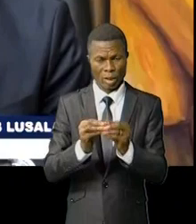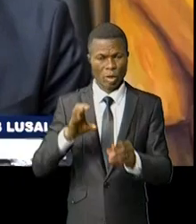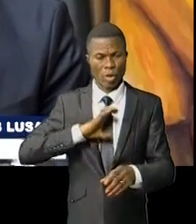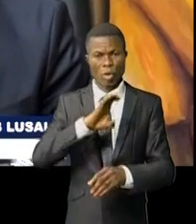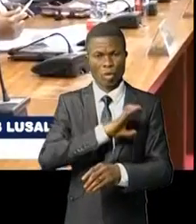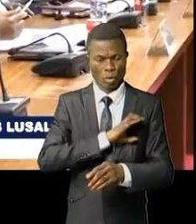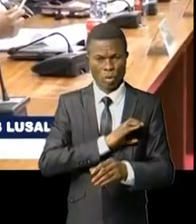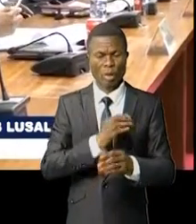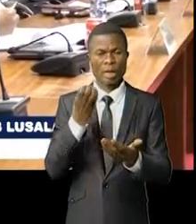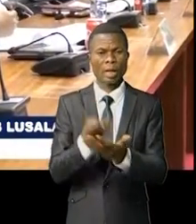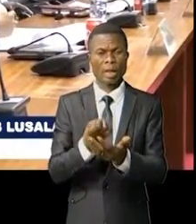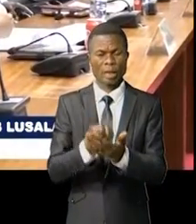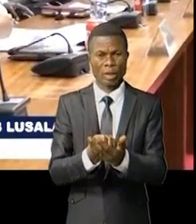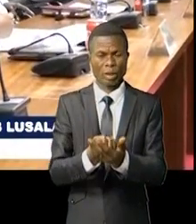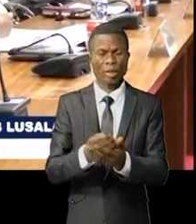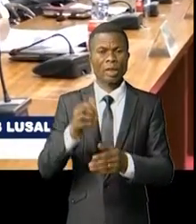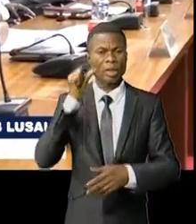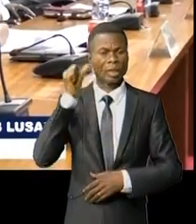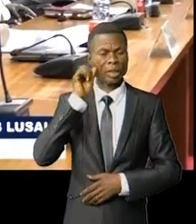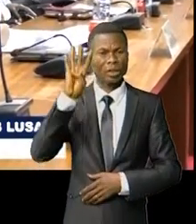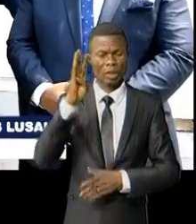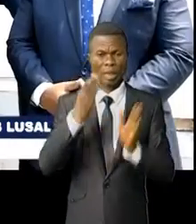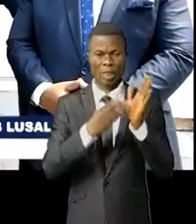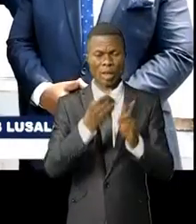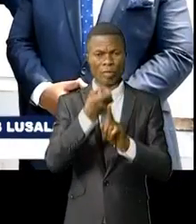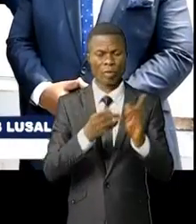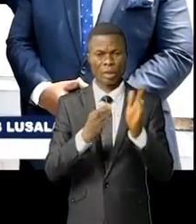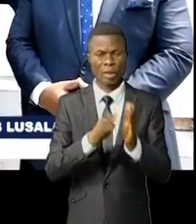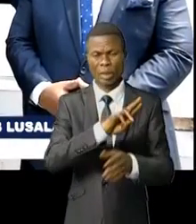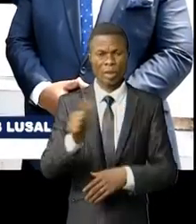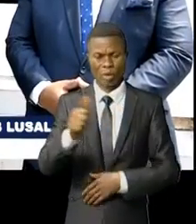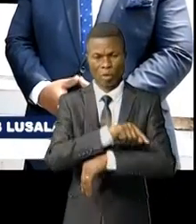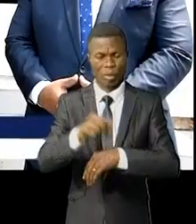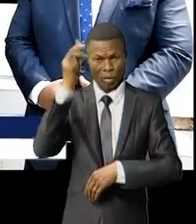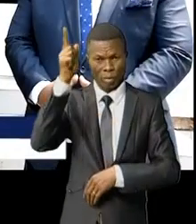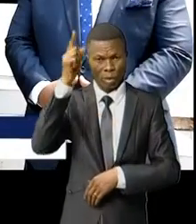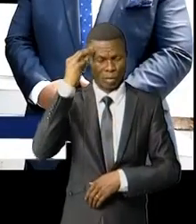des conjonctures économiques de ce jeudi 9 septembre 2021 à la primature.